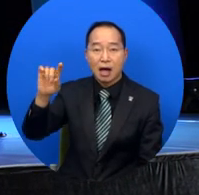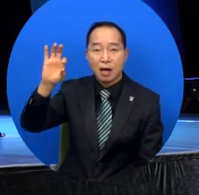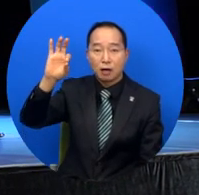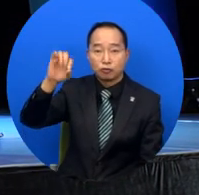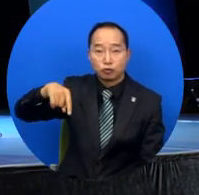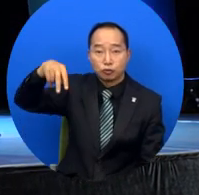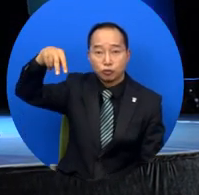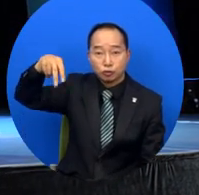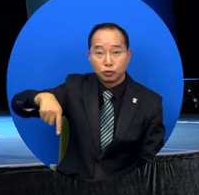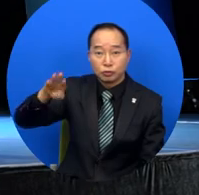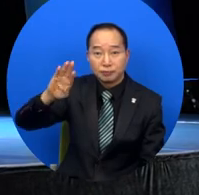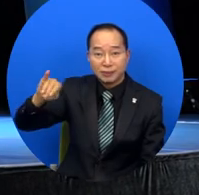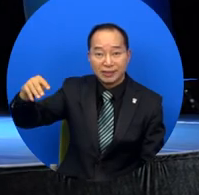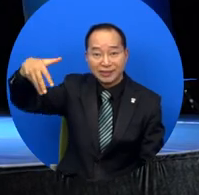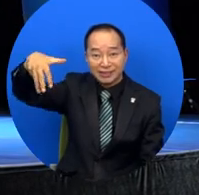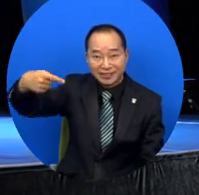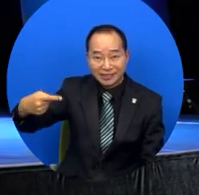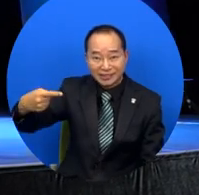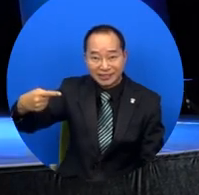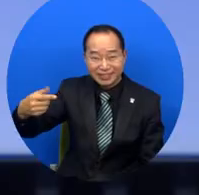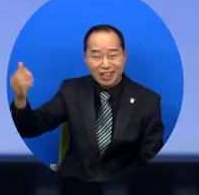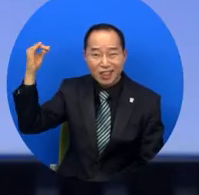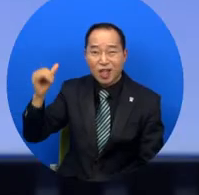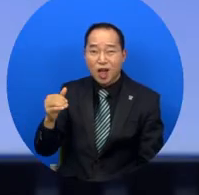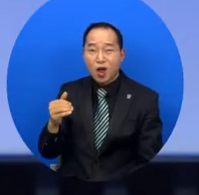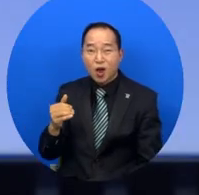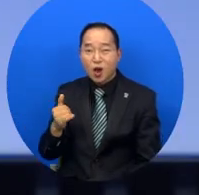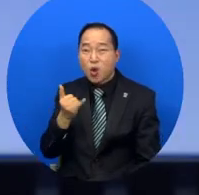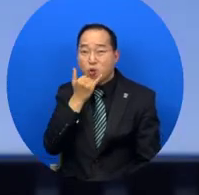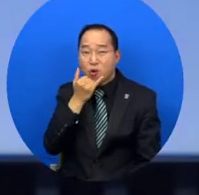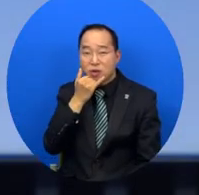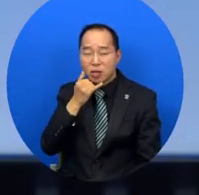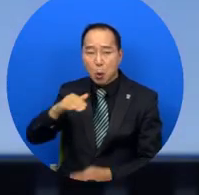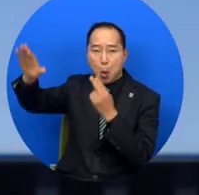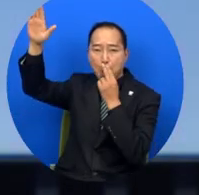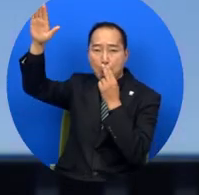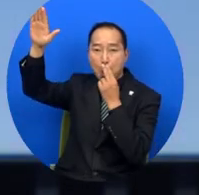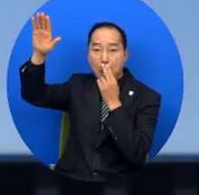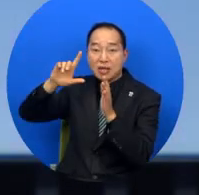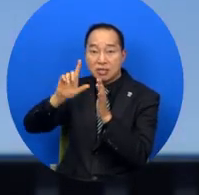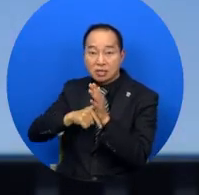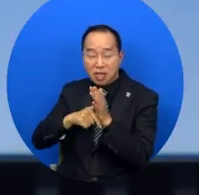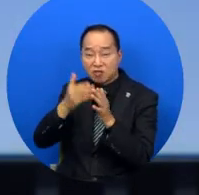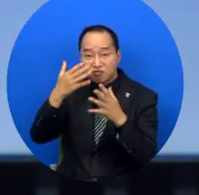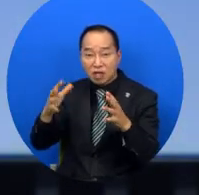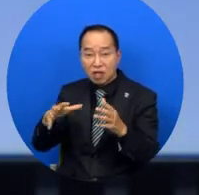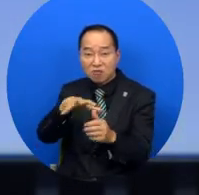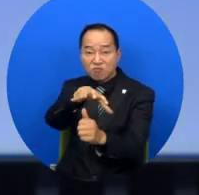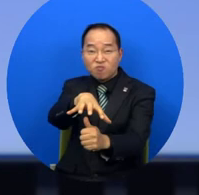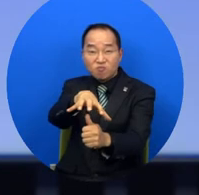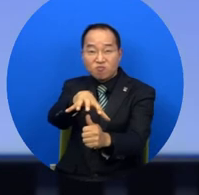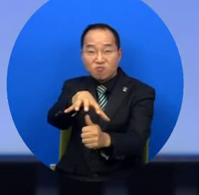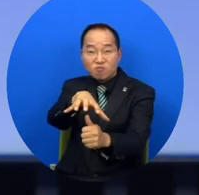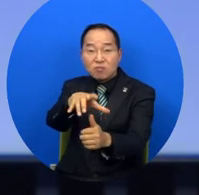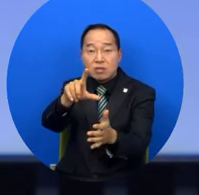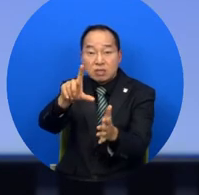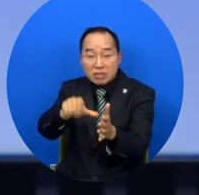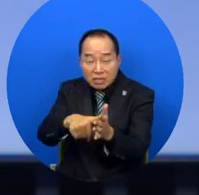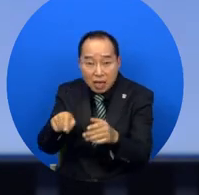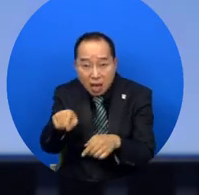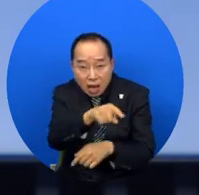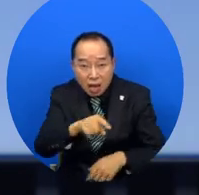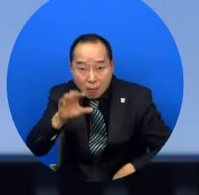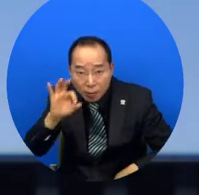아우슈비츠 수용자들을 다룬 연구 결과에 따르면 일주일에 한 병씩 지급되던 생수, 마시기도 부족했던